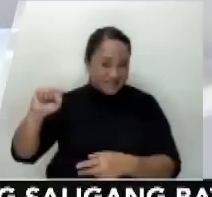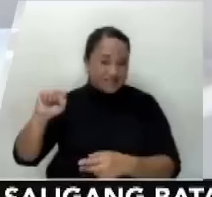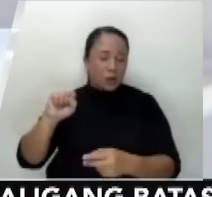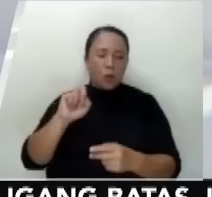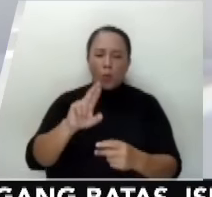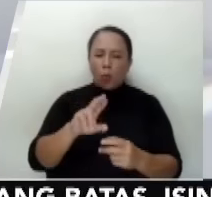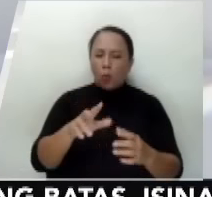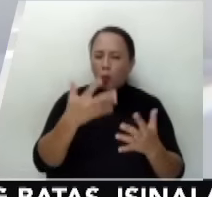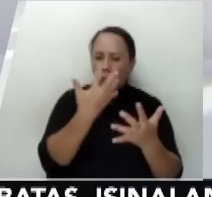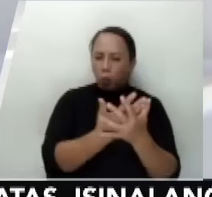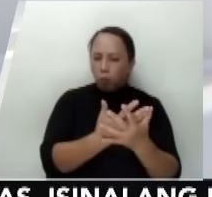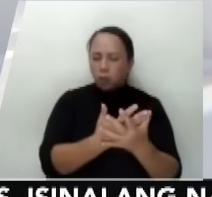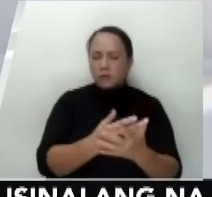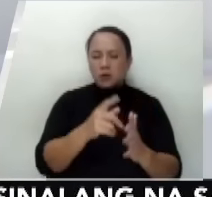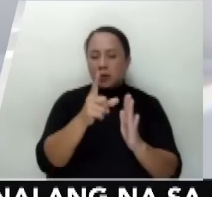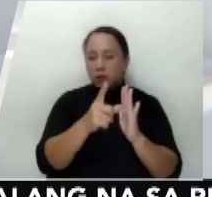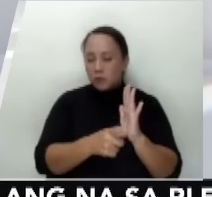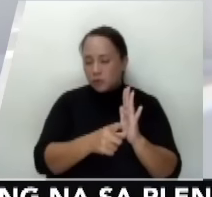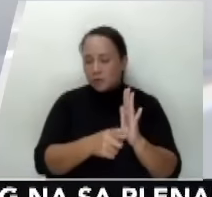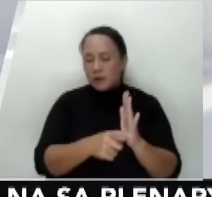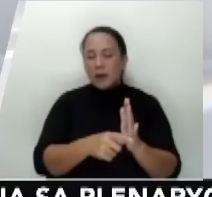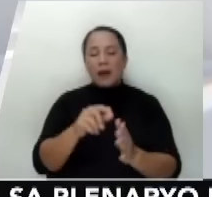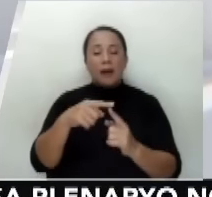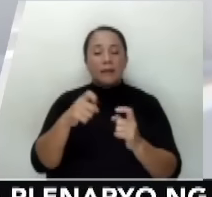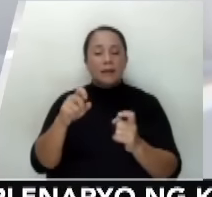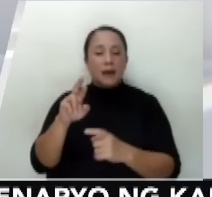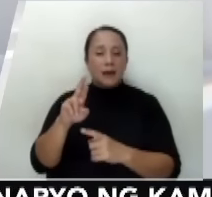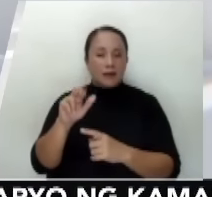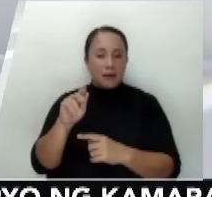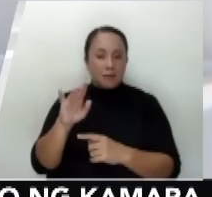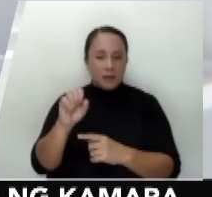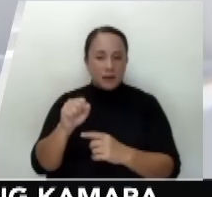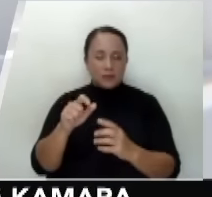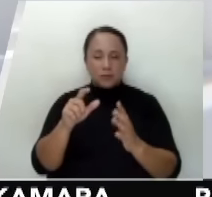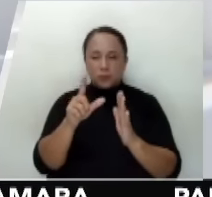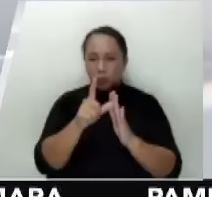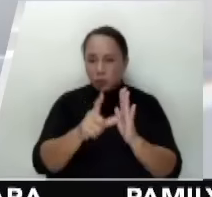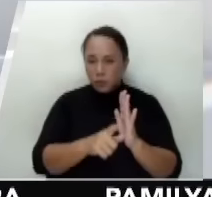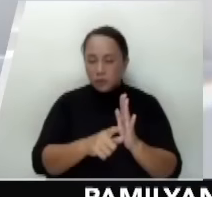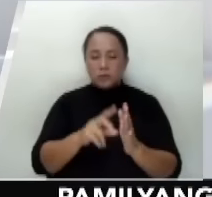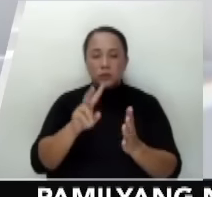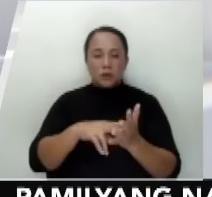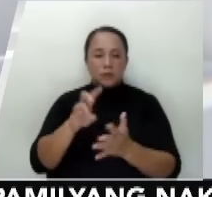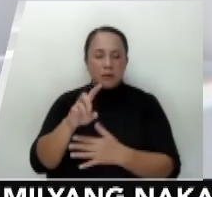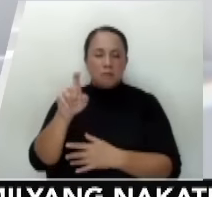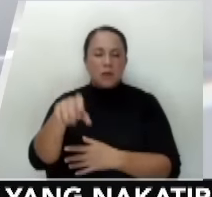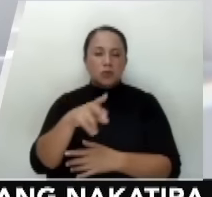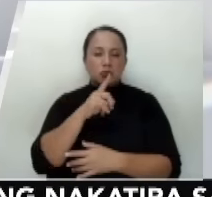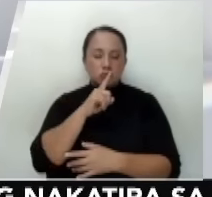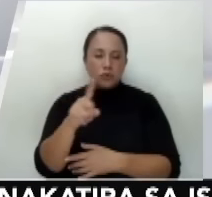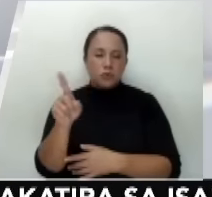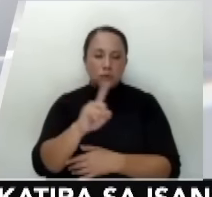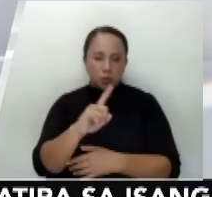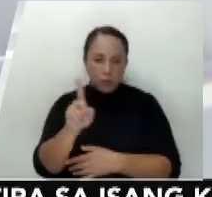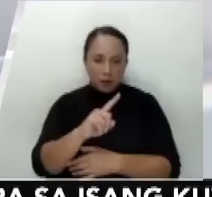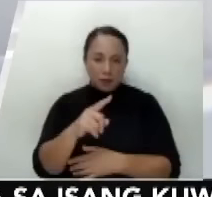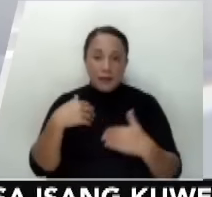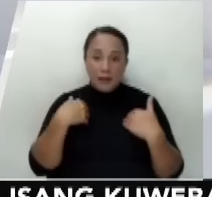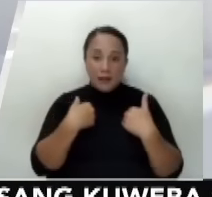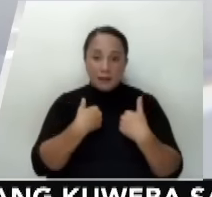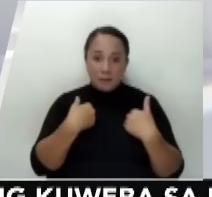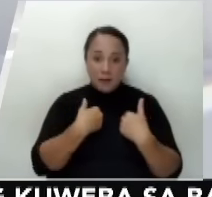po natin, sa Anti-Rabies Act of 2007, dapat po i-make sure natin ang ating mga alagang hayop no ay